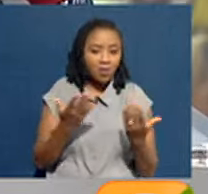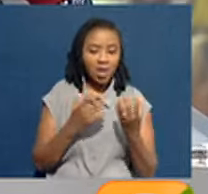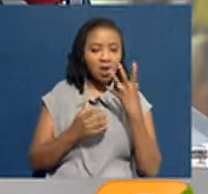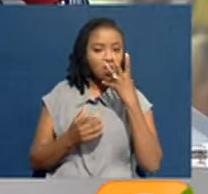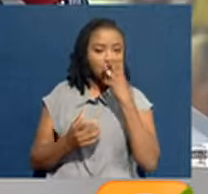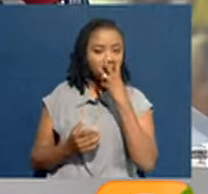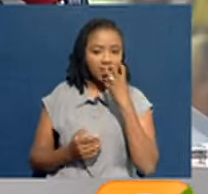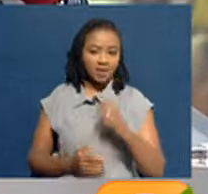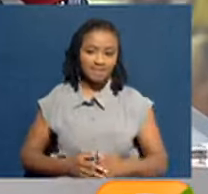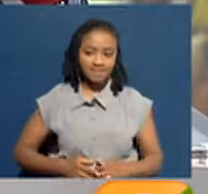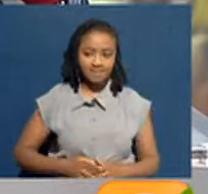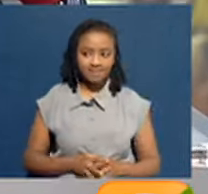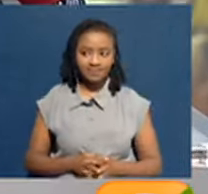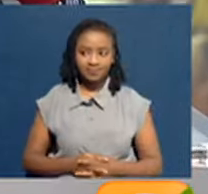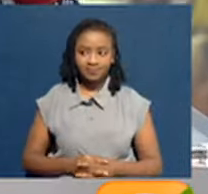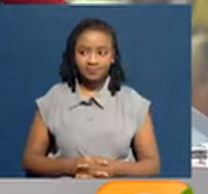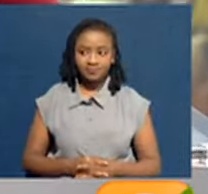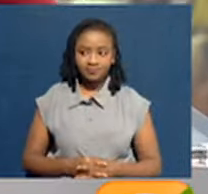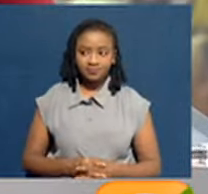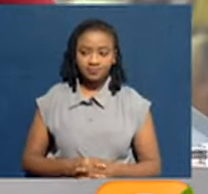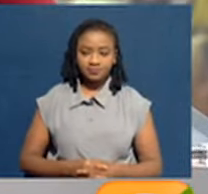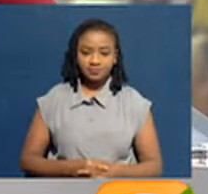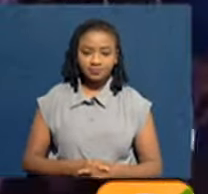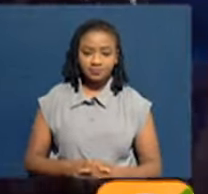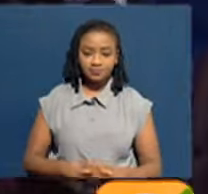anatufungulia jamvi la Nipashe wikendi kwa taarifa hii.